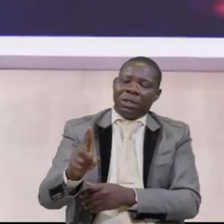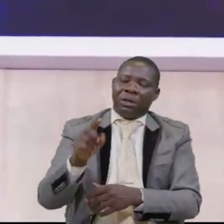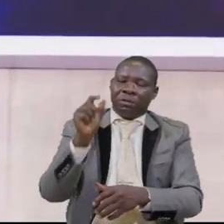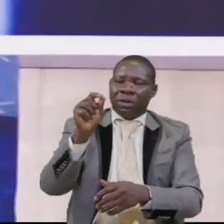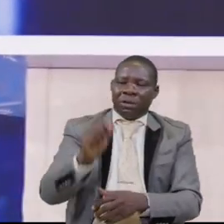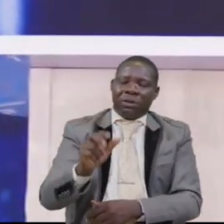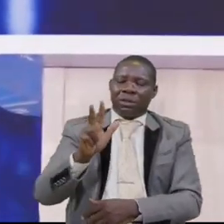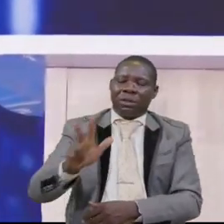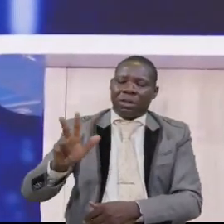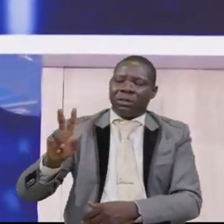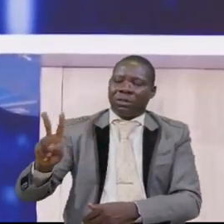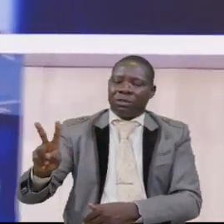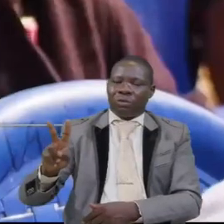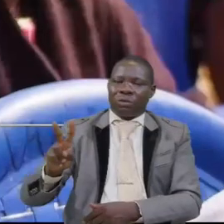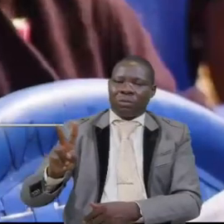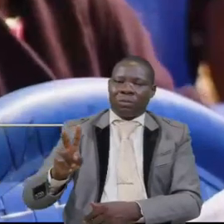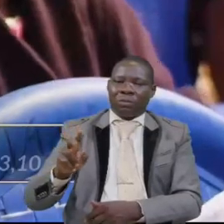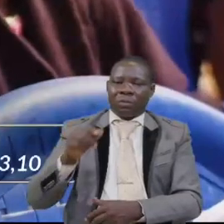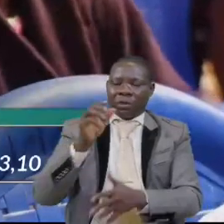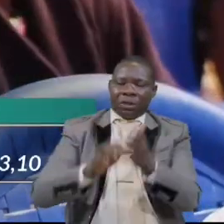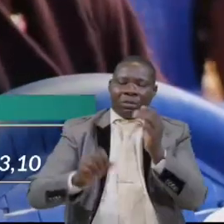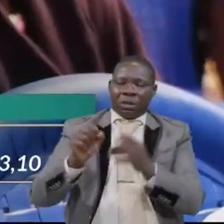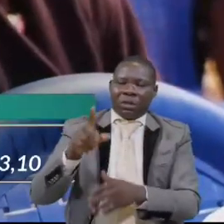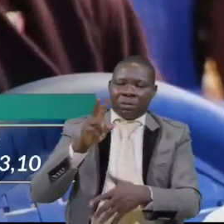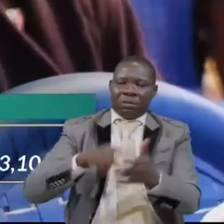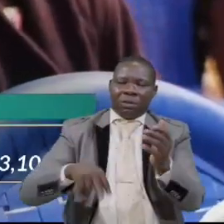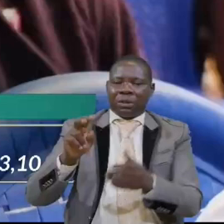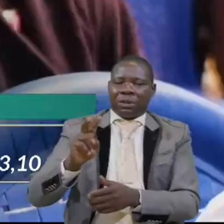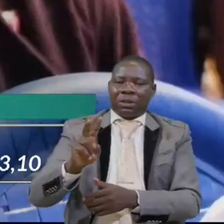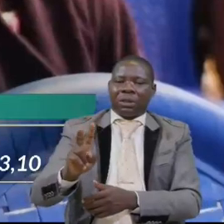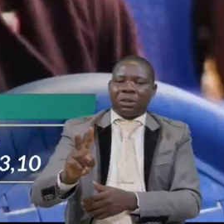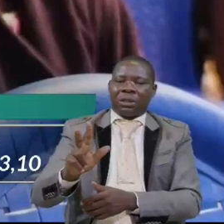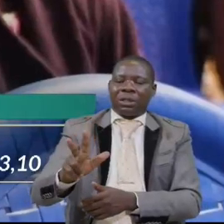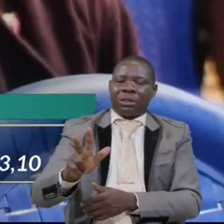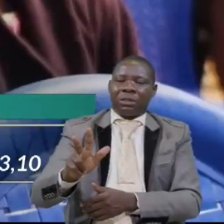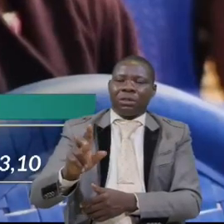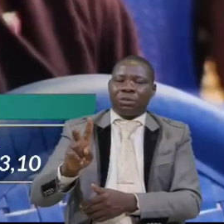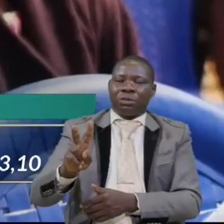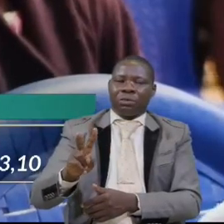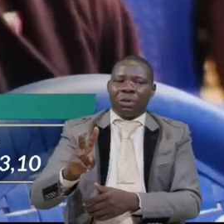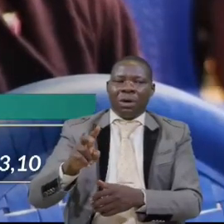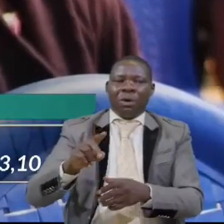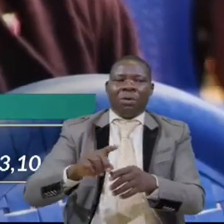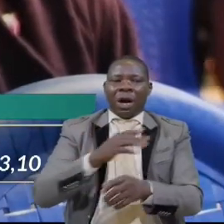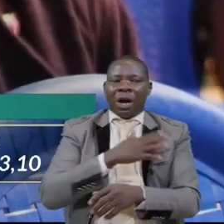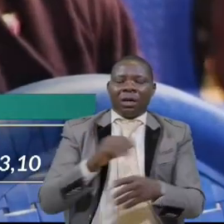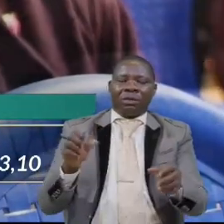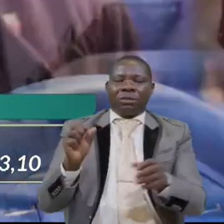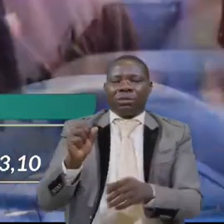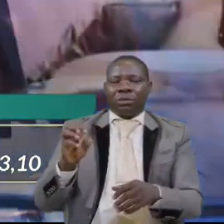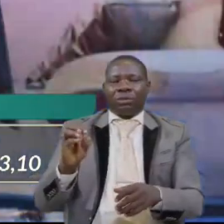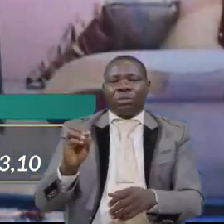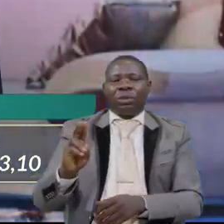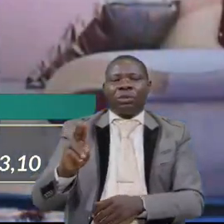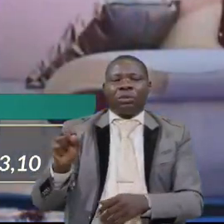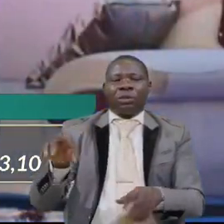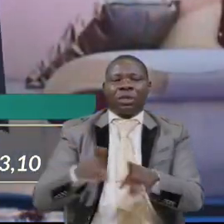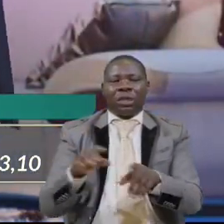11 verset 32 il séduira pas des flatteries les traîtres de l'Alliance